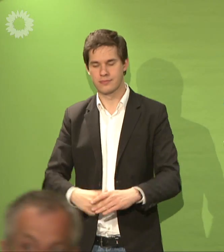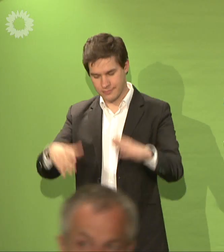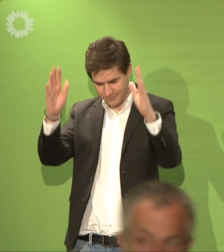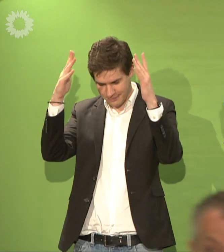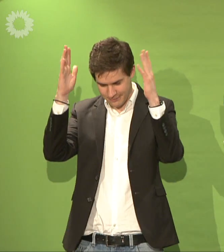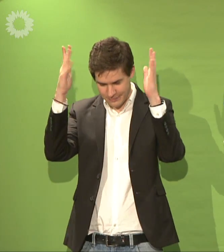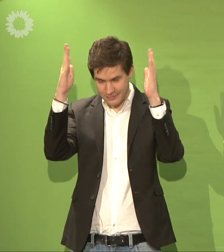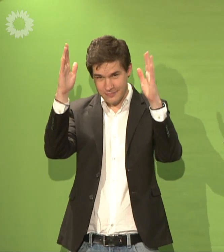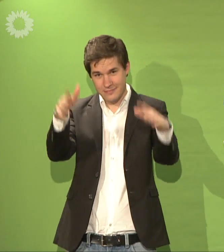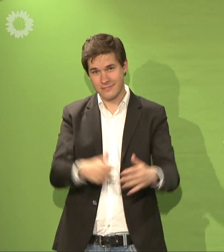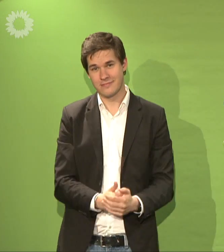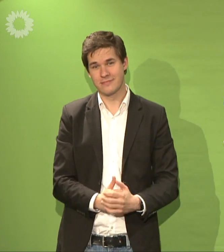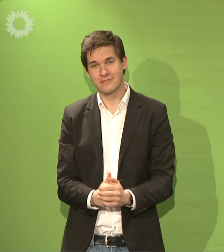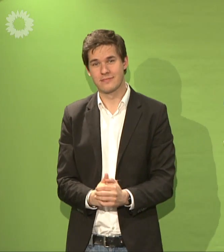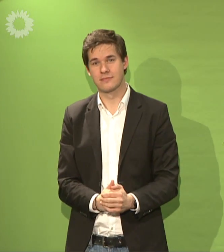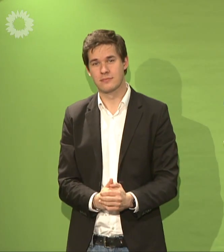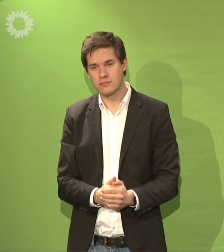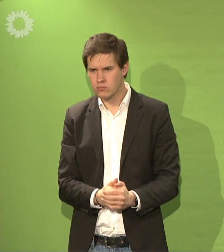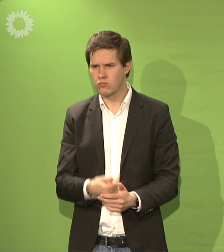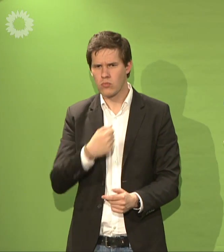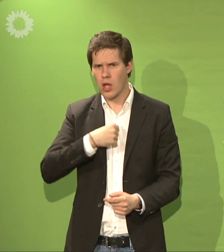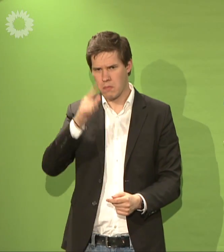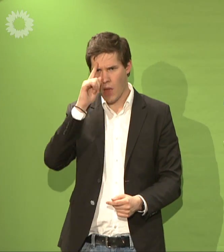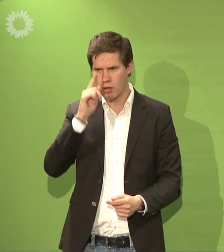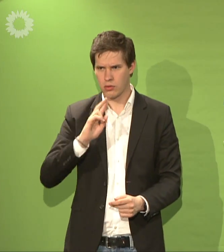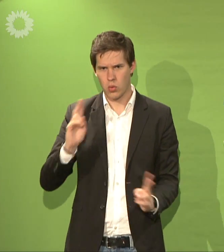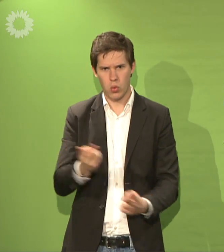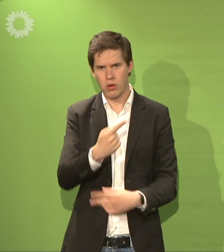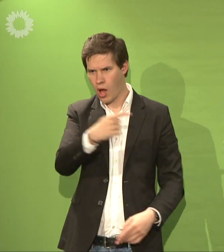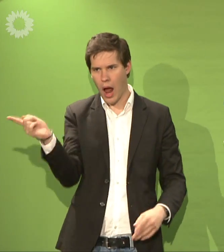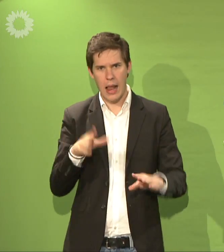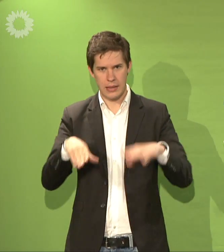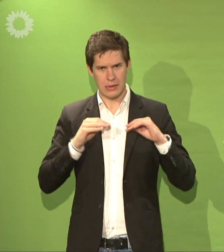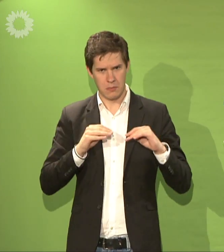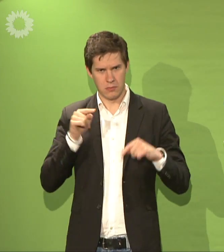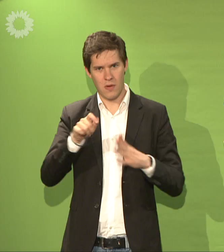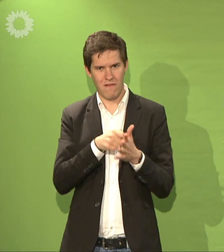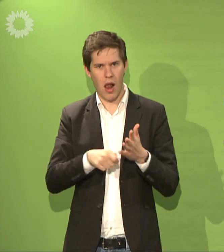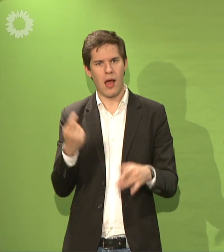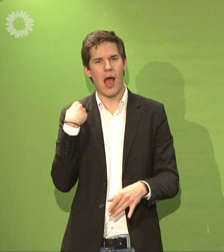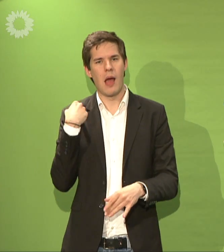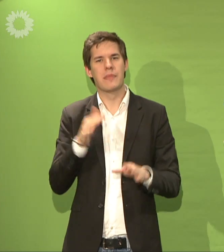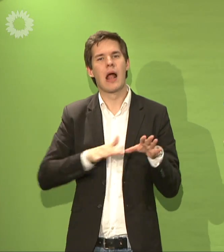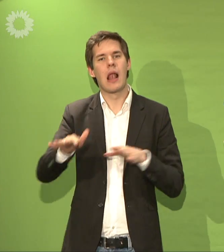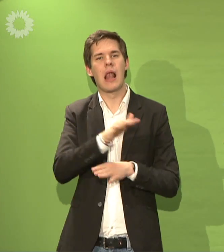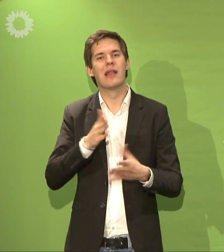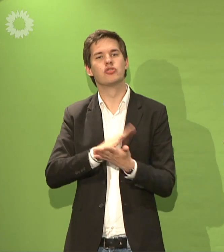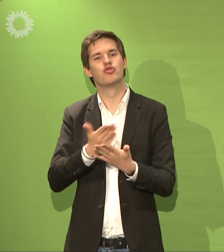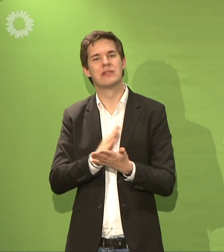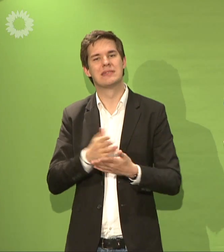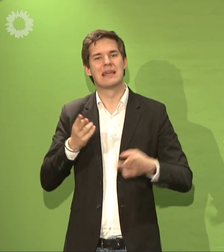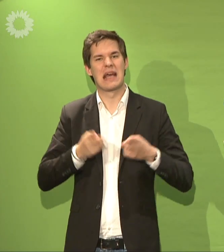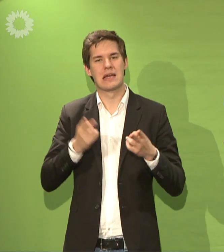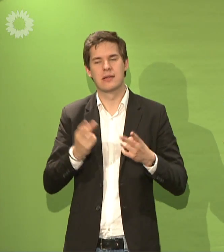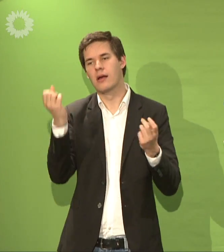aus, dass alle diese Wahl annehmen, genauso wie das eben beim Landesschiedsgericht ja auch das Thema war, auch wenn nicht alle vielleicht